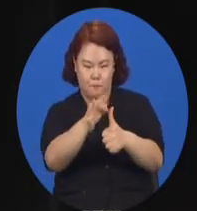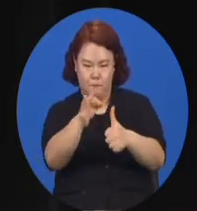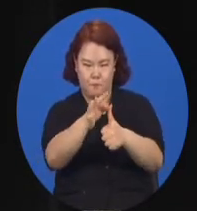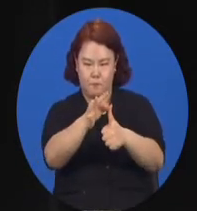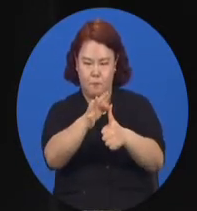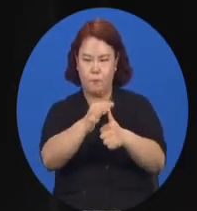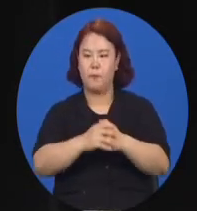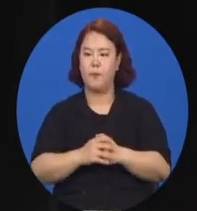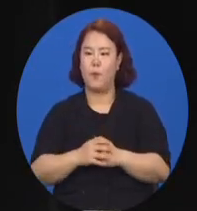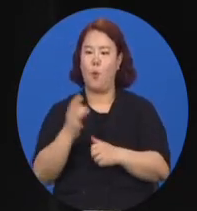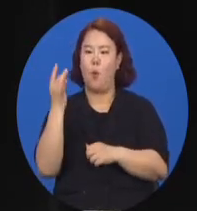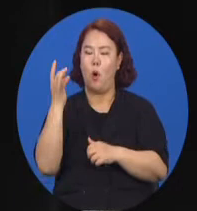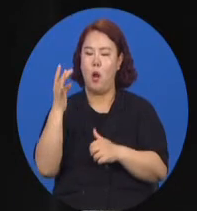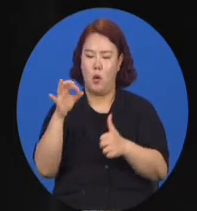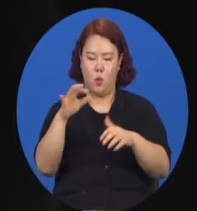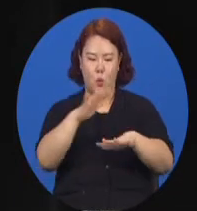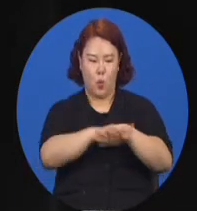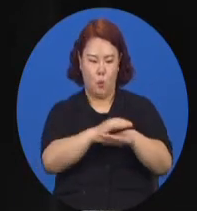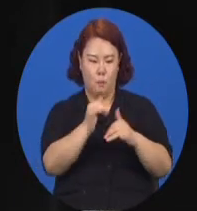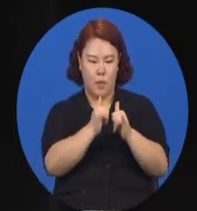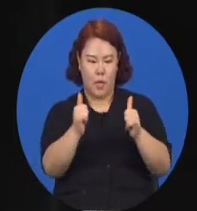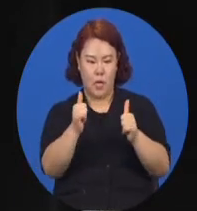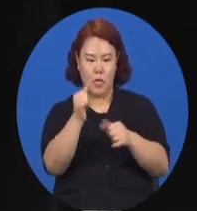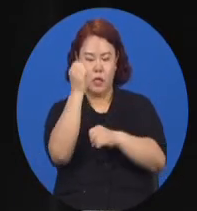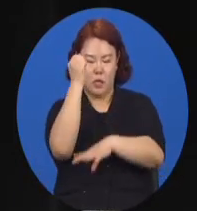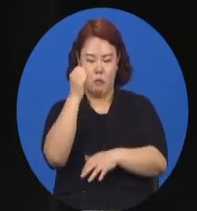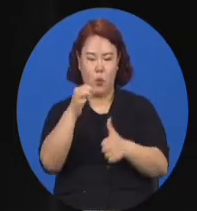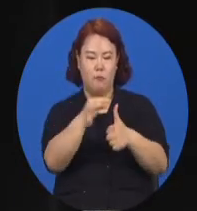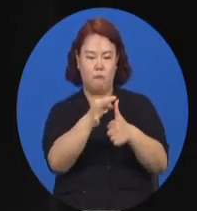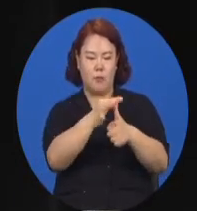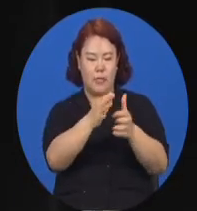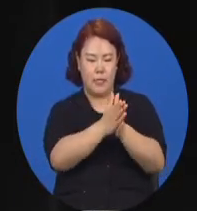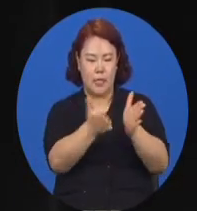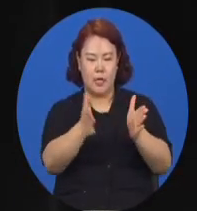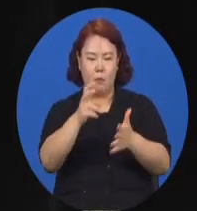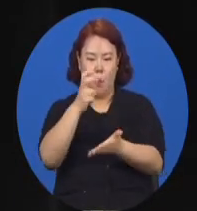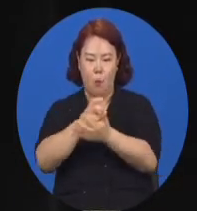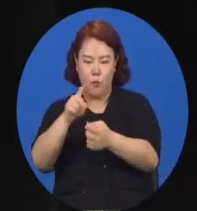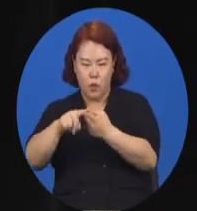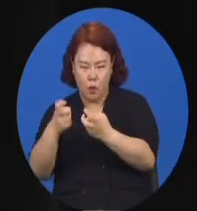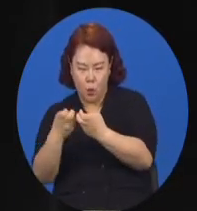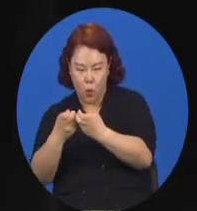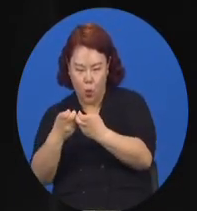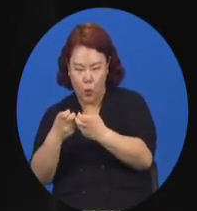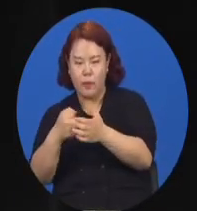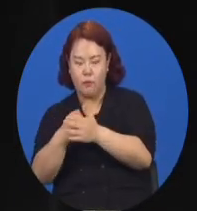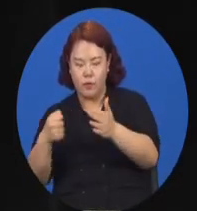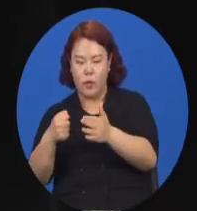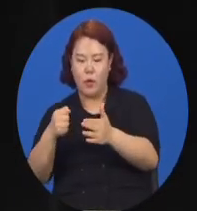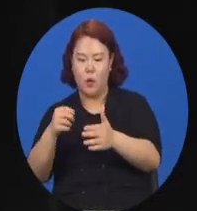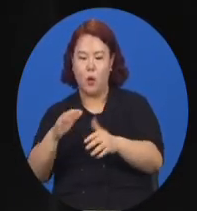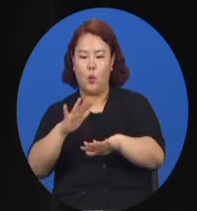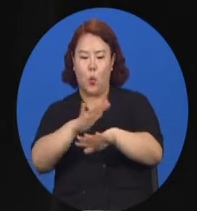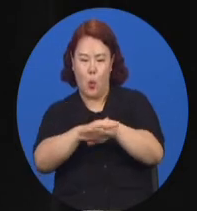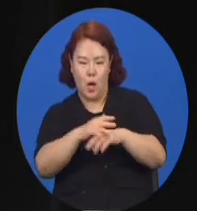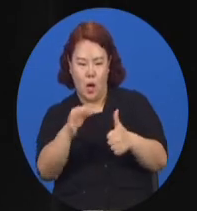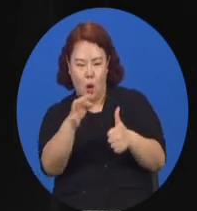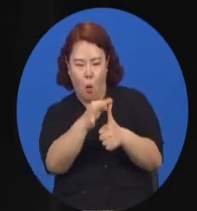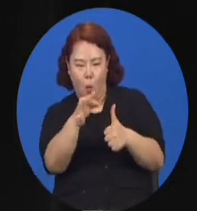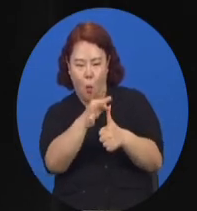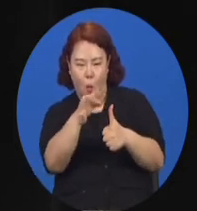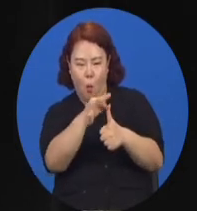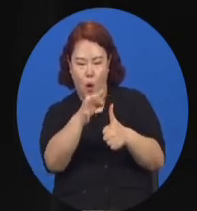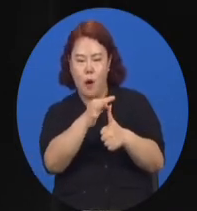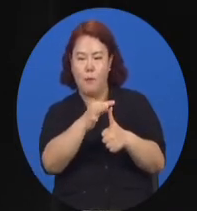이제 농민 기본소득제의 개념으로 출발했지만 법과 제도의 문제 때문에 농민수당 내지는 농가 기본소득제 정도로 이렇게